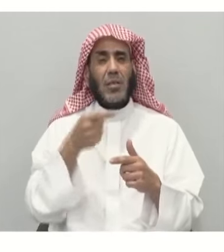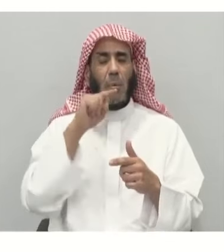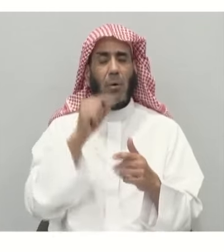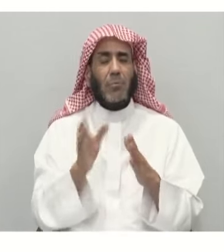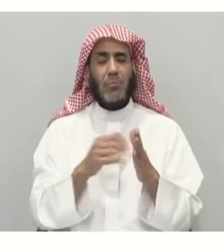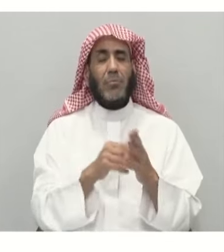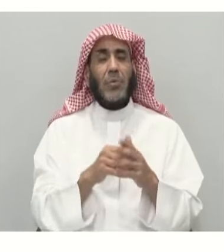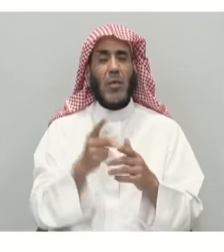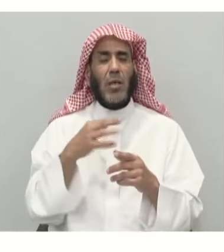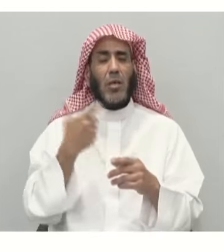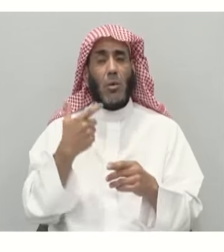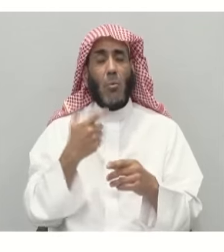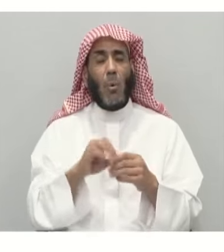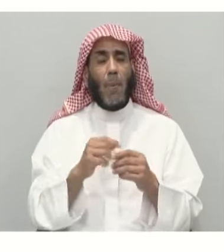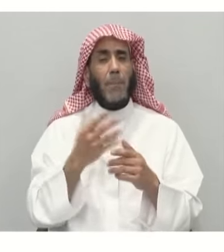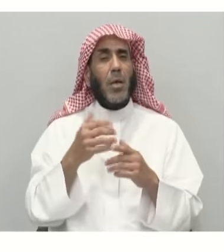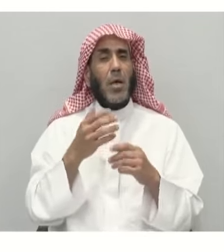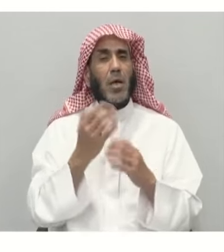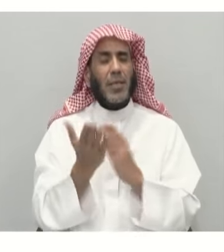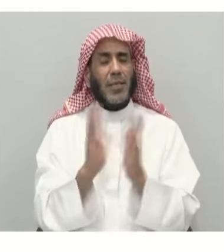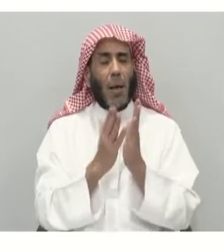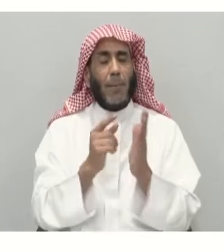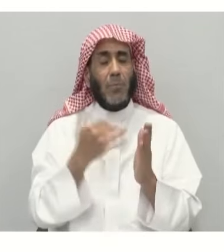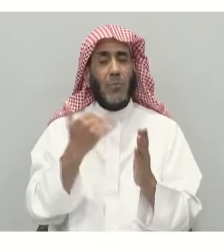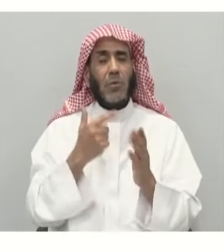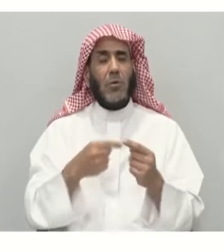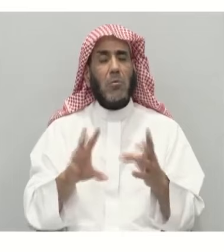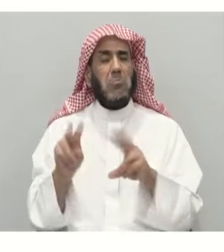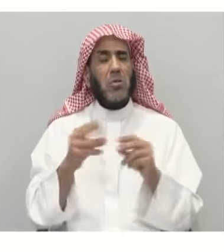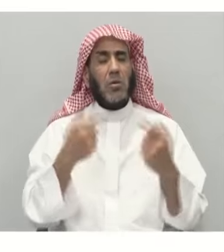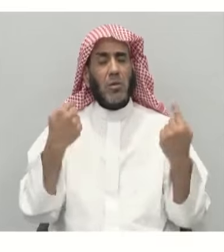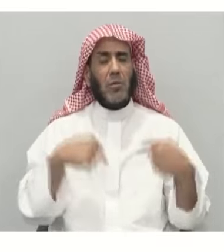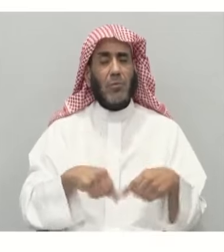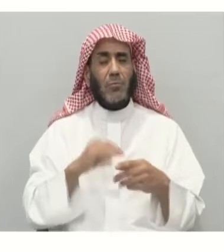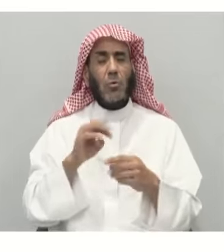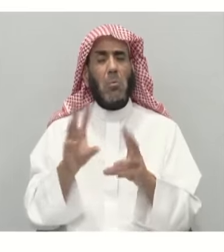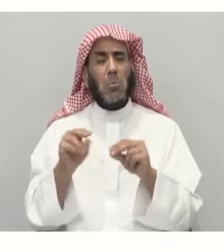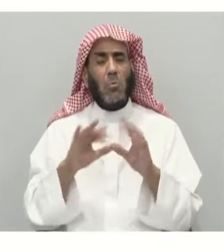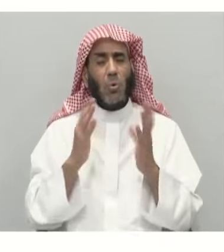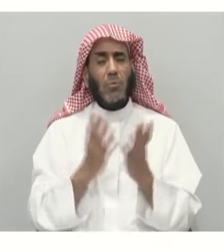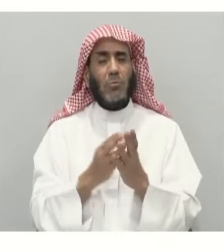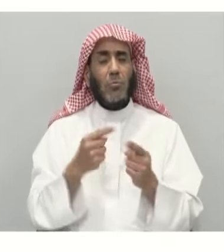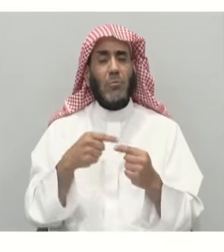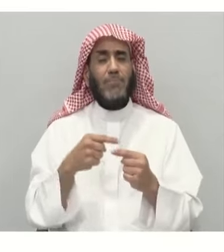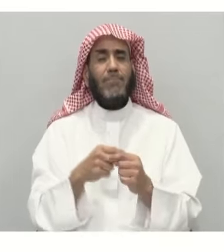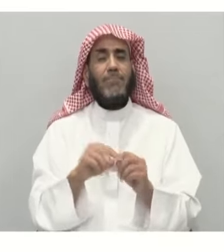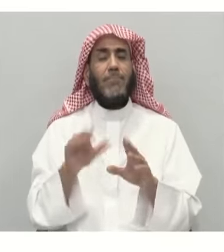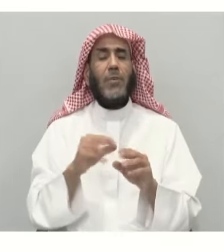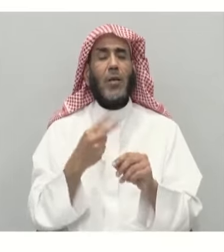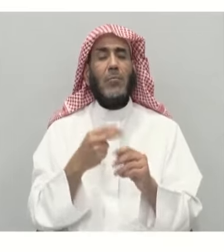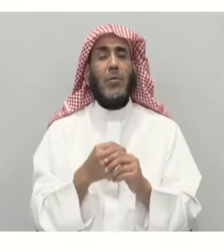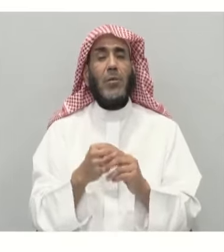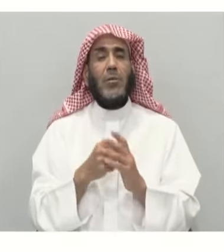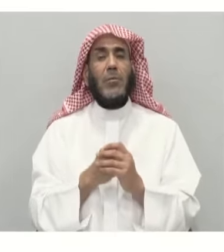اخيرا اعتنوا بالكتاب اعتناء فراغ بصحتكم ساجيب عن مجموعه كبيره وساترك لك فراغين هنا